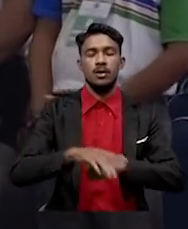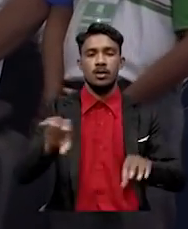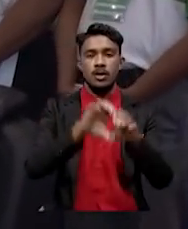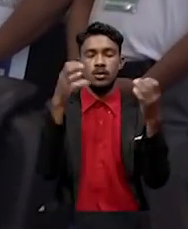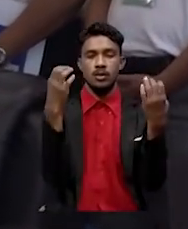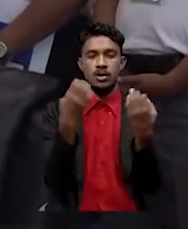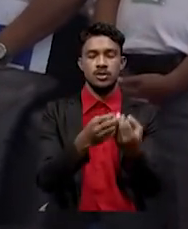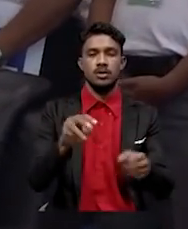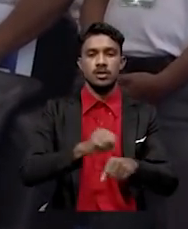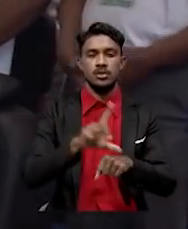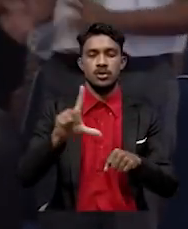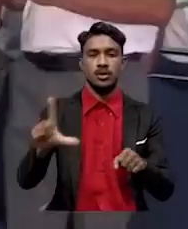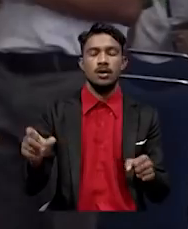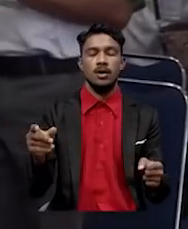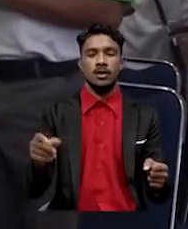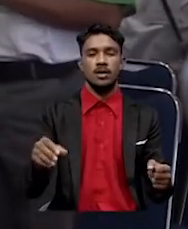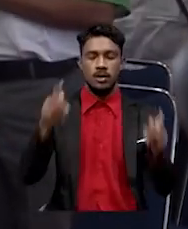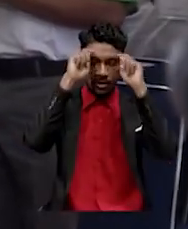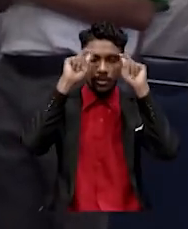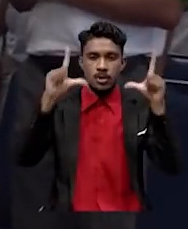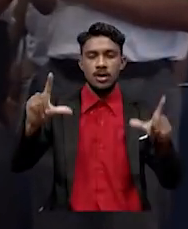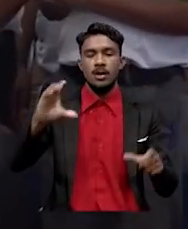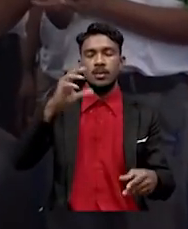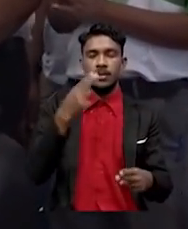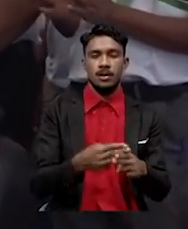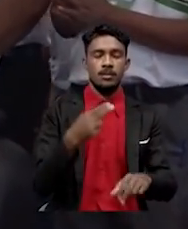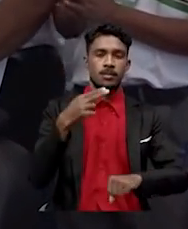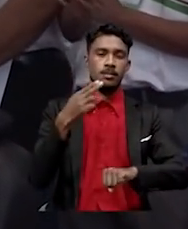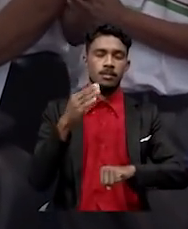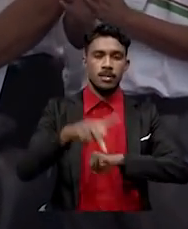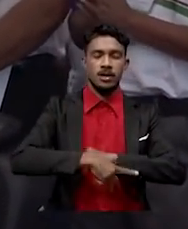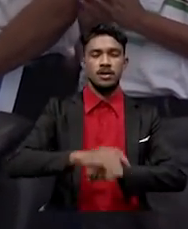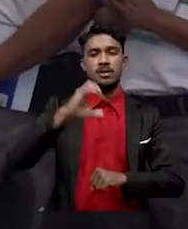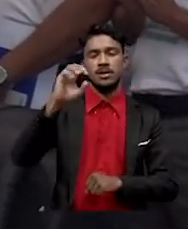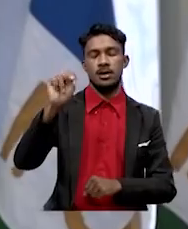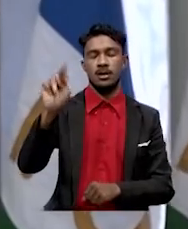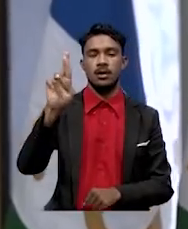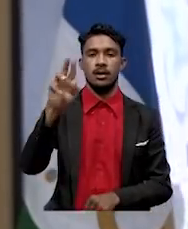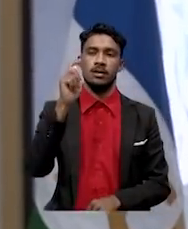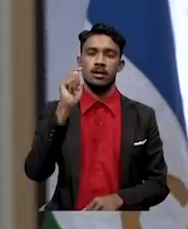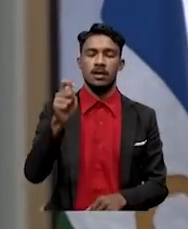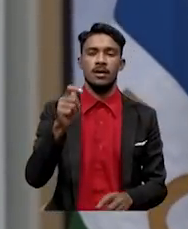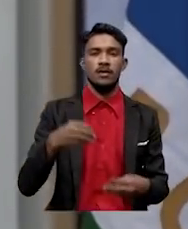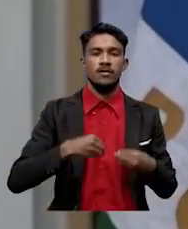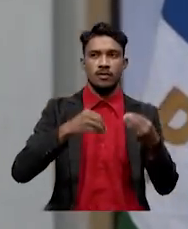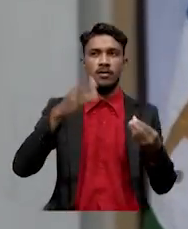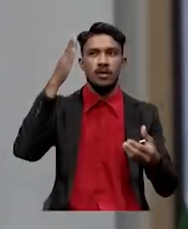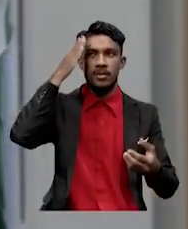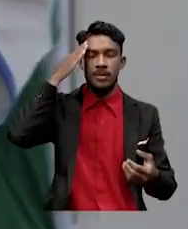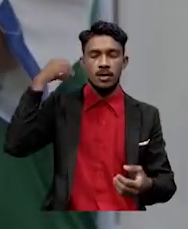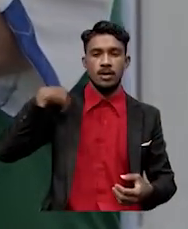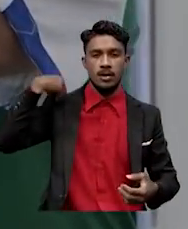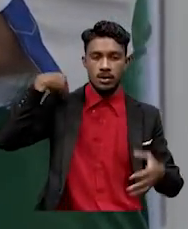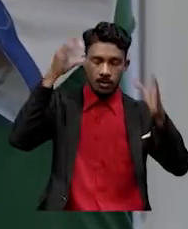Nasional Rekonstrusaun Timor CNRT li husi resolusaun ida, ho direkomenda ba kandidatu